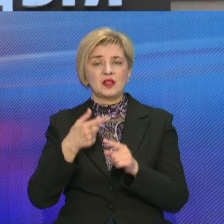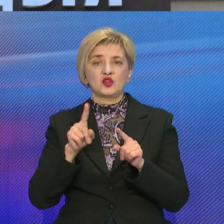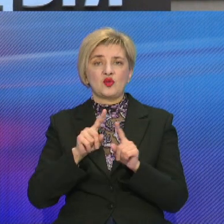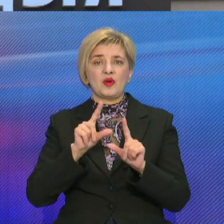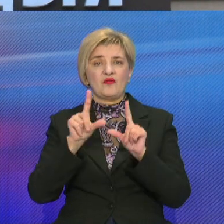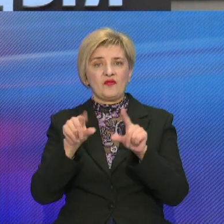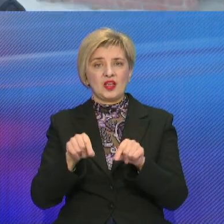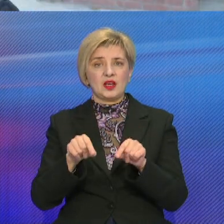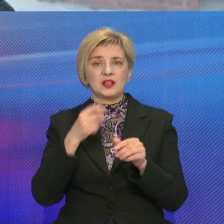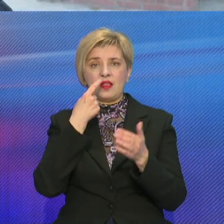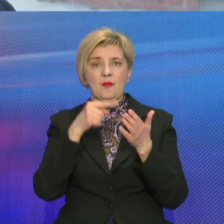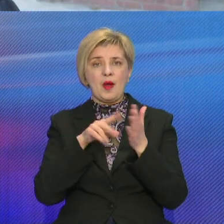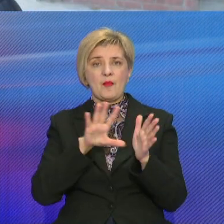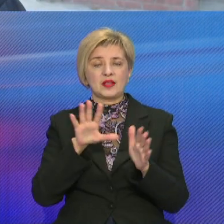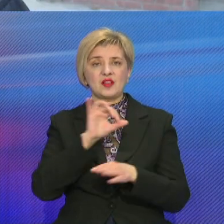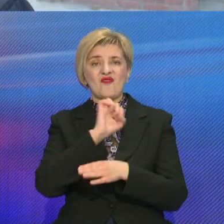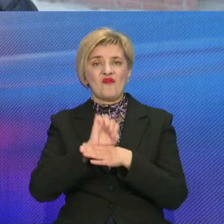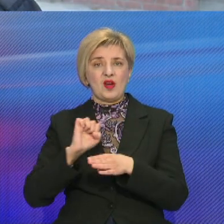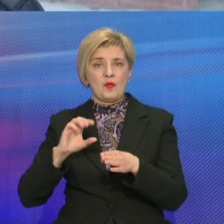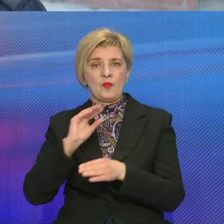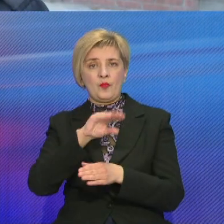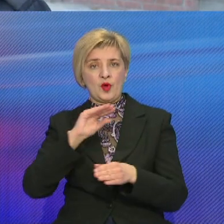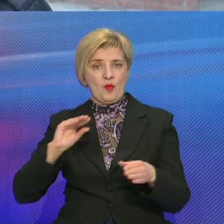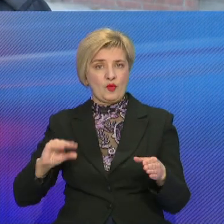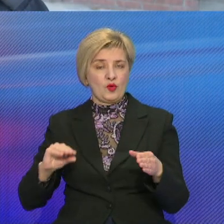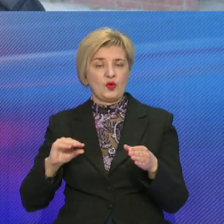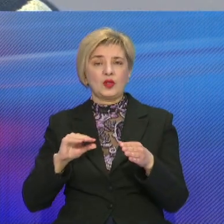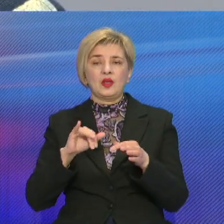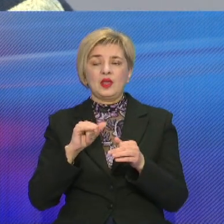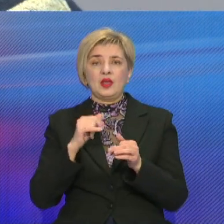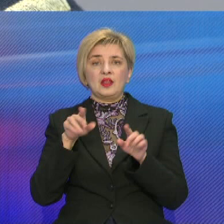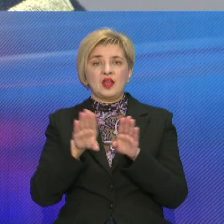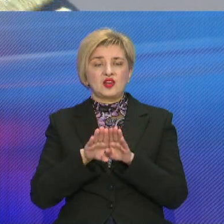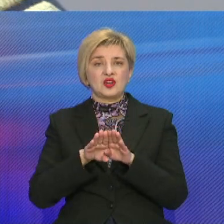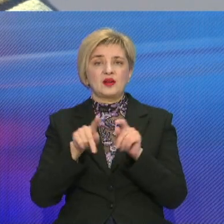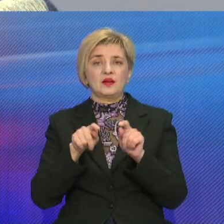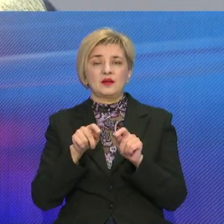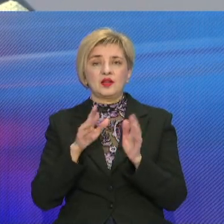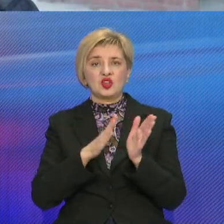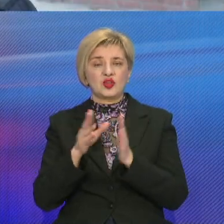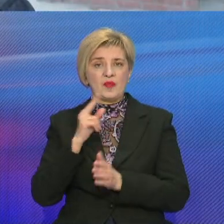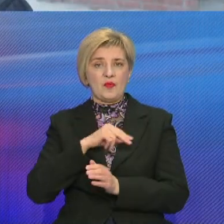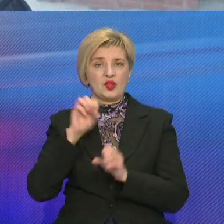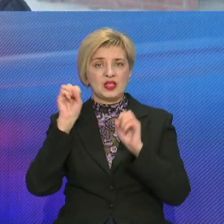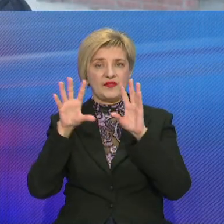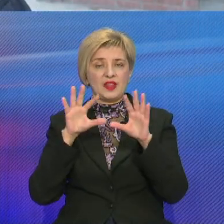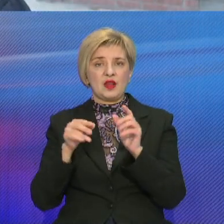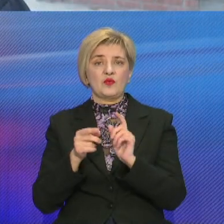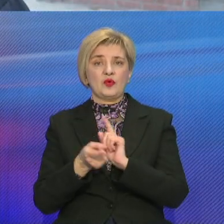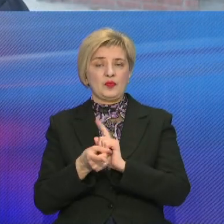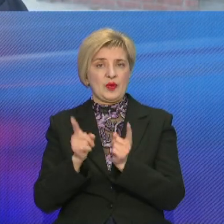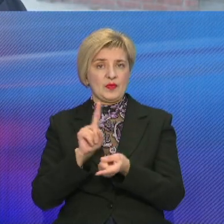В свою очередь, госавтоинспекция внесла изменения в режим работы светофорного объекта. Отдано некоторое количество времени